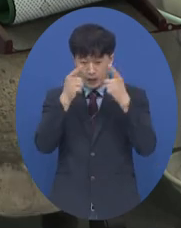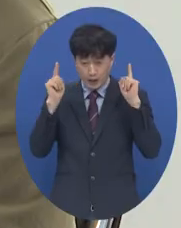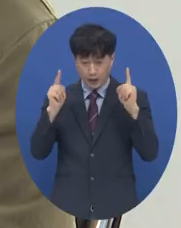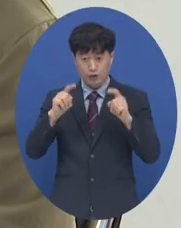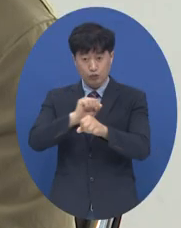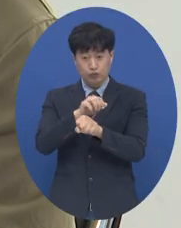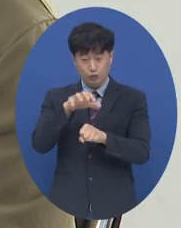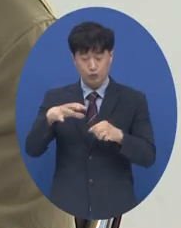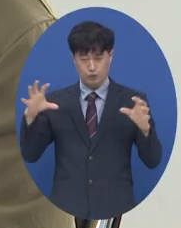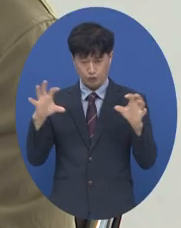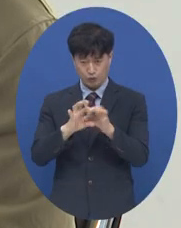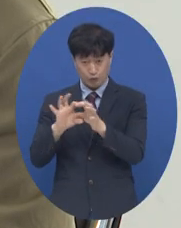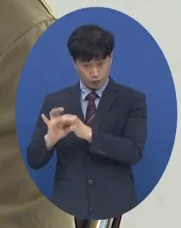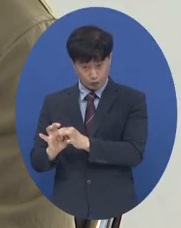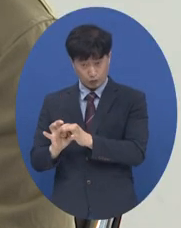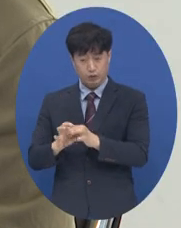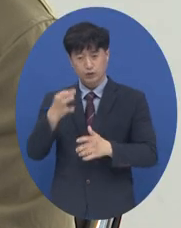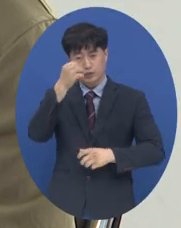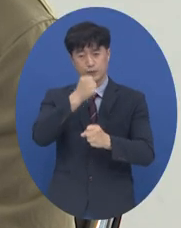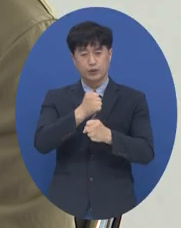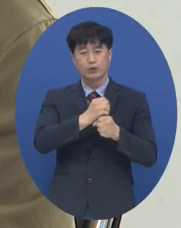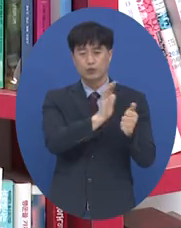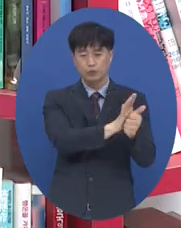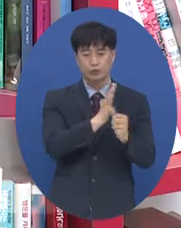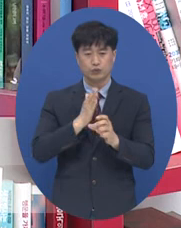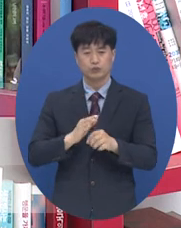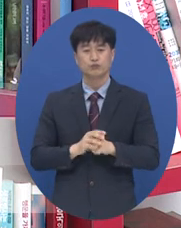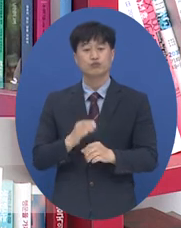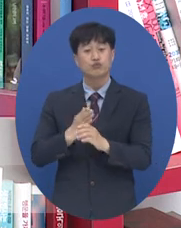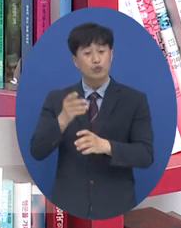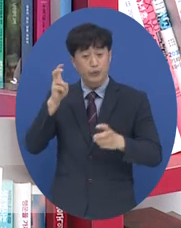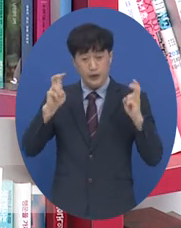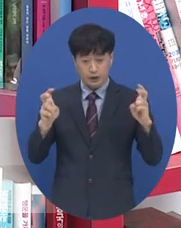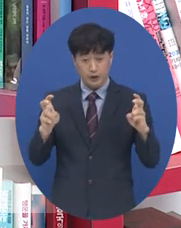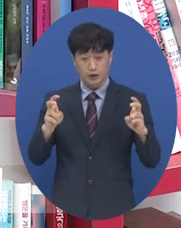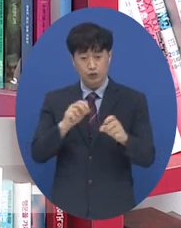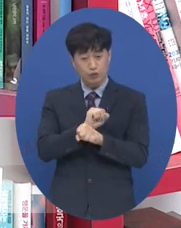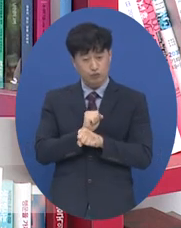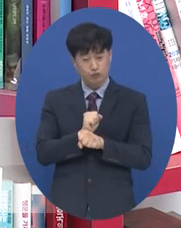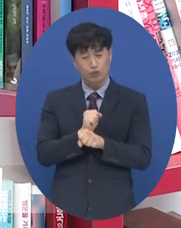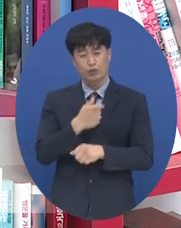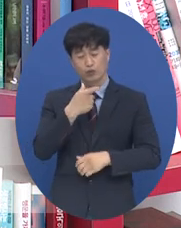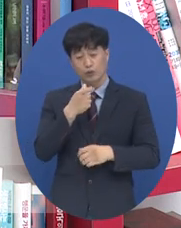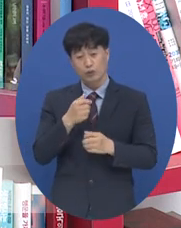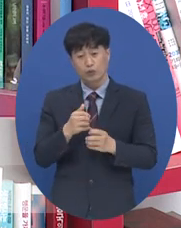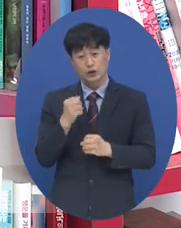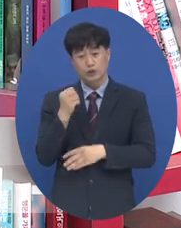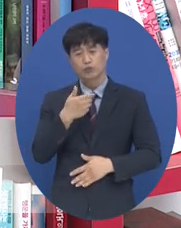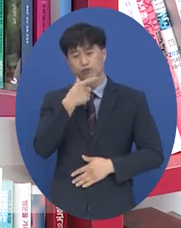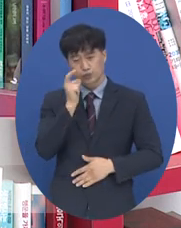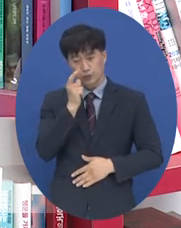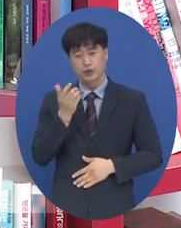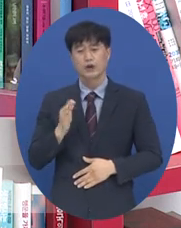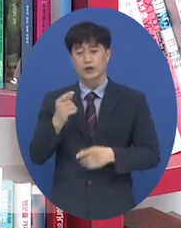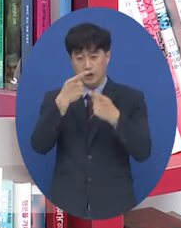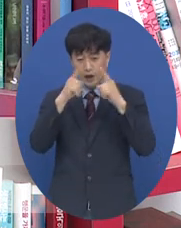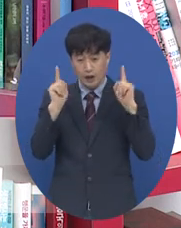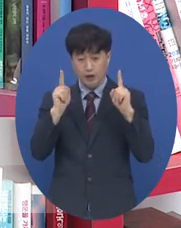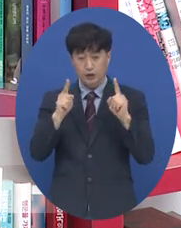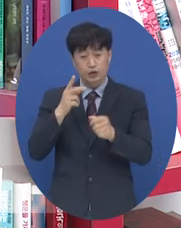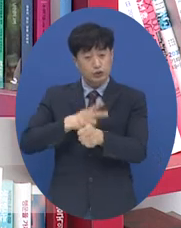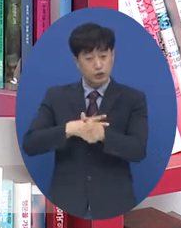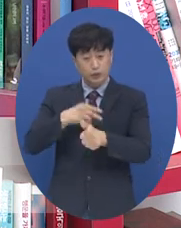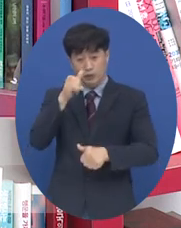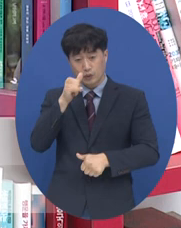연결해 기술 개발이 이루어지도록 돕고 있습니다. 중소기업은 이제 연구 인프라가 이제 부족할 수밖에 없는데, 대학 같은